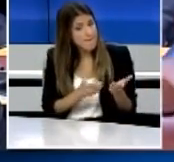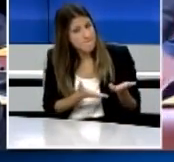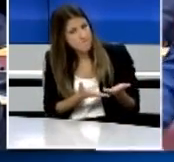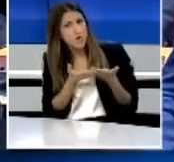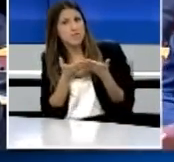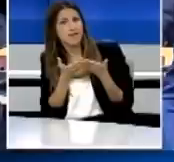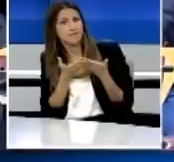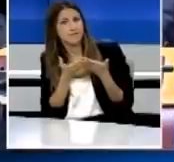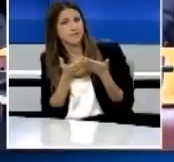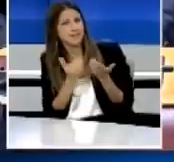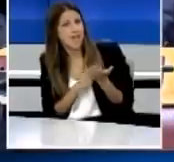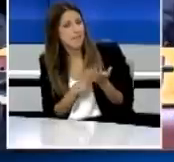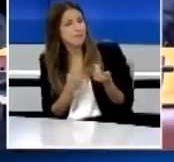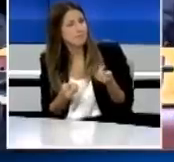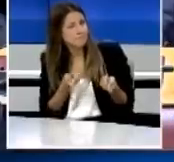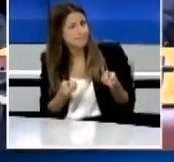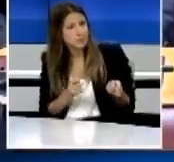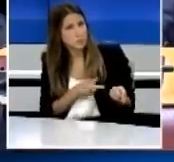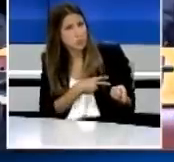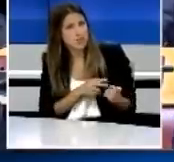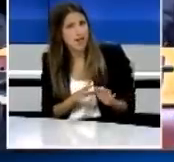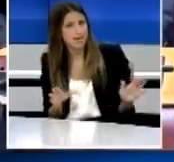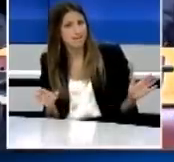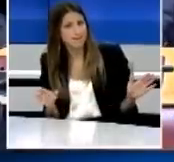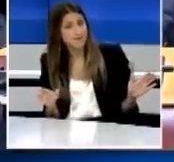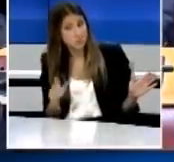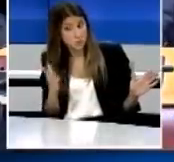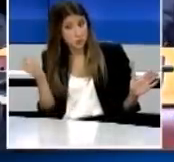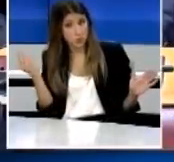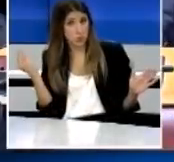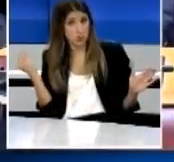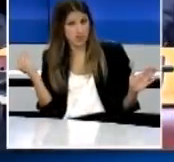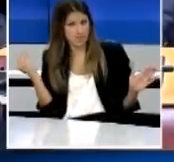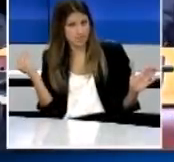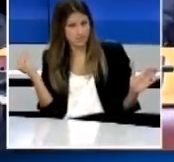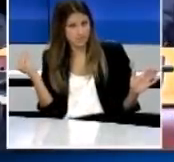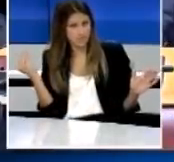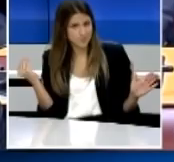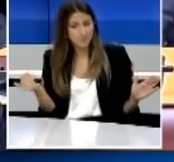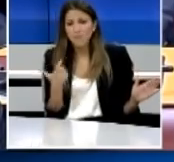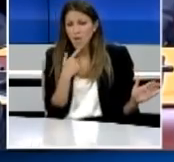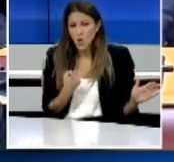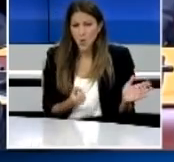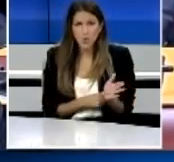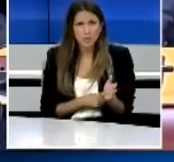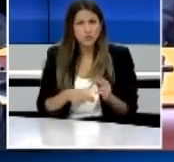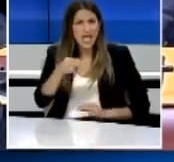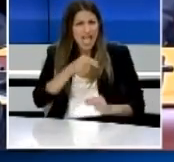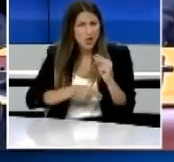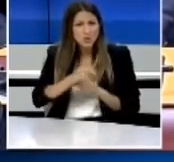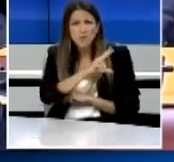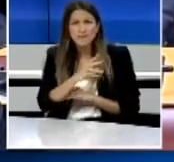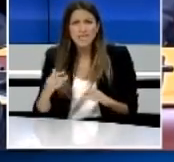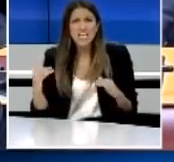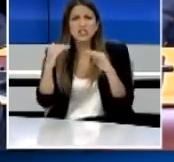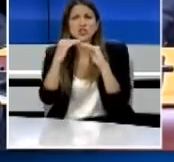κρίσιμο ρυθμιστικό παράγοντα σε ένα πλαίσιο πολιτικό όπου η απλή αναλογική θα δίνει ισοτιμία της